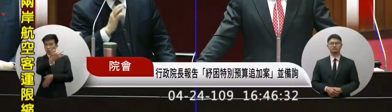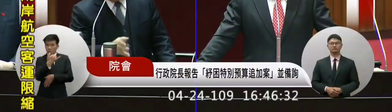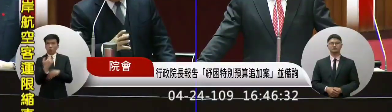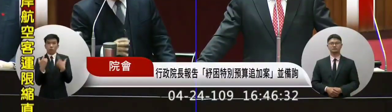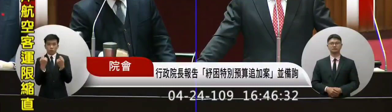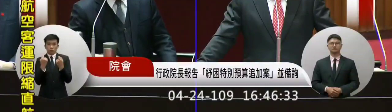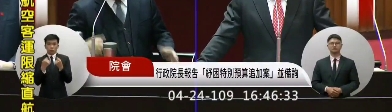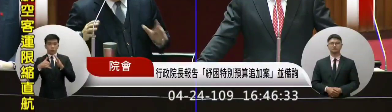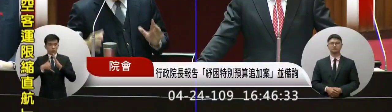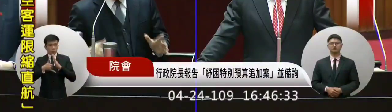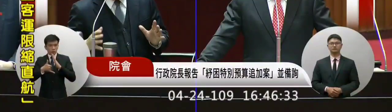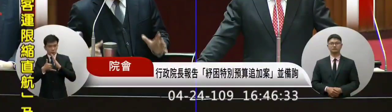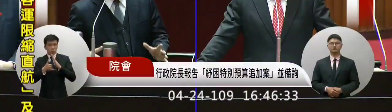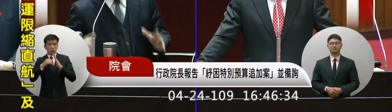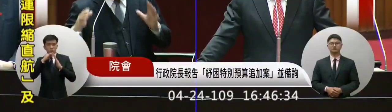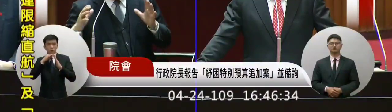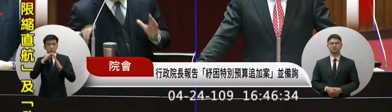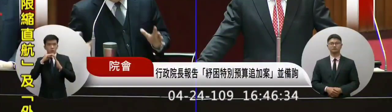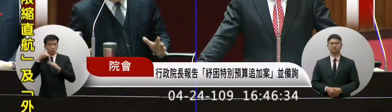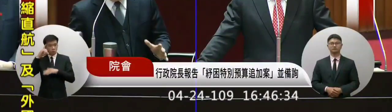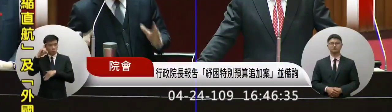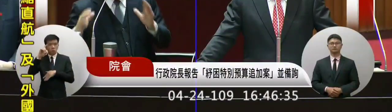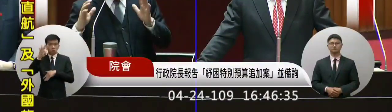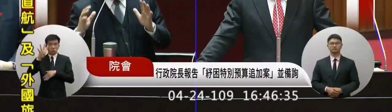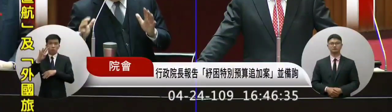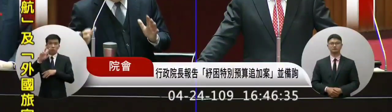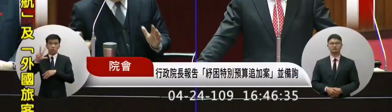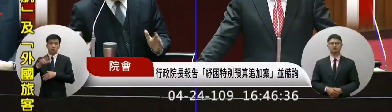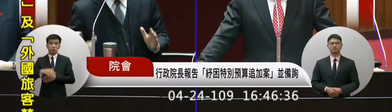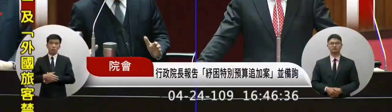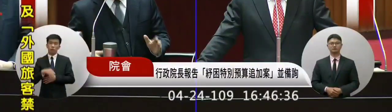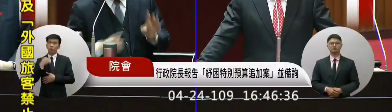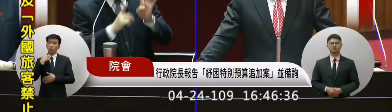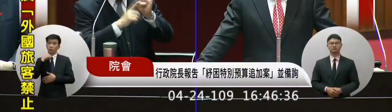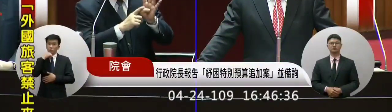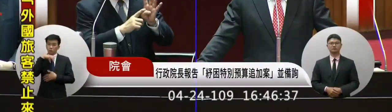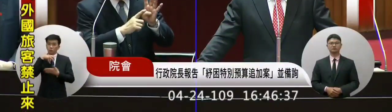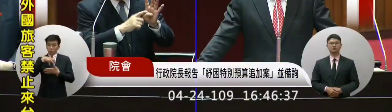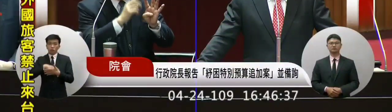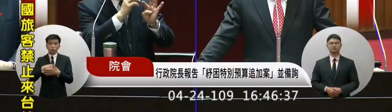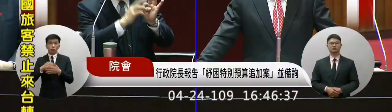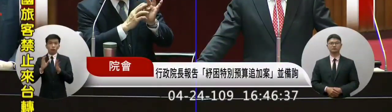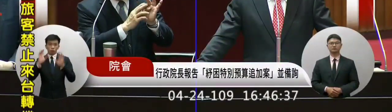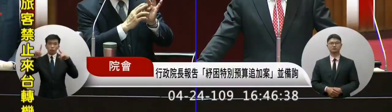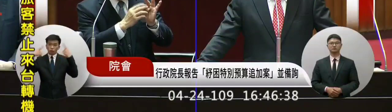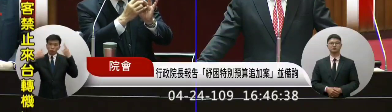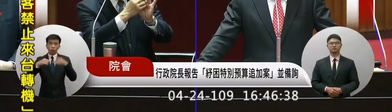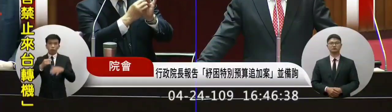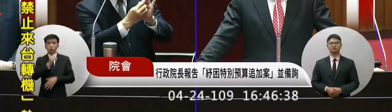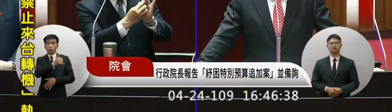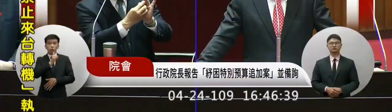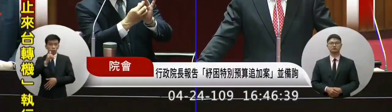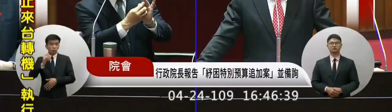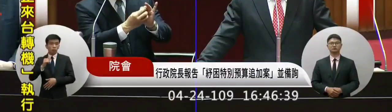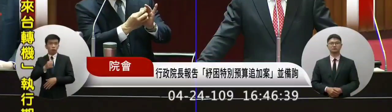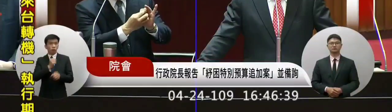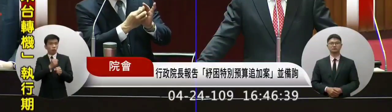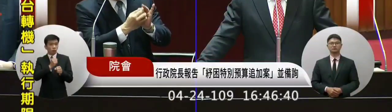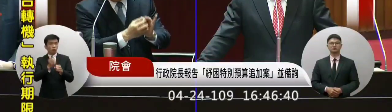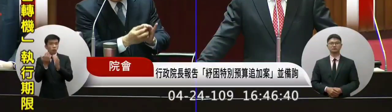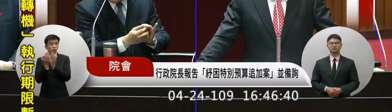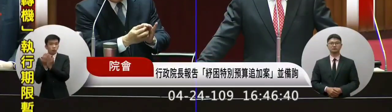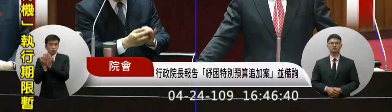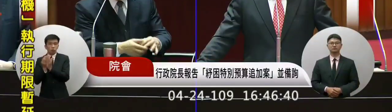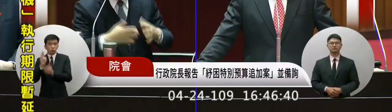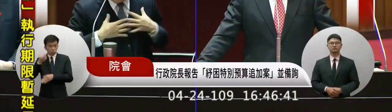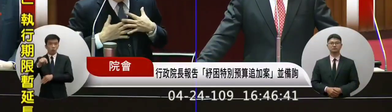14天。另外台湾真的是全世界很少数还能正常生活、自由出入、学校还能上